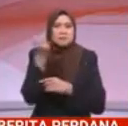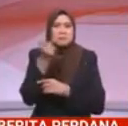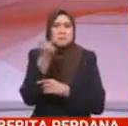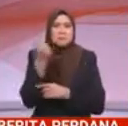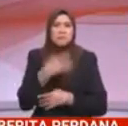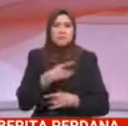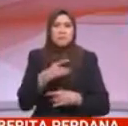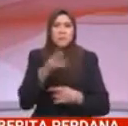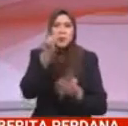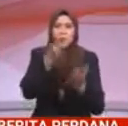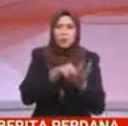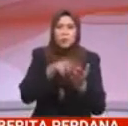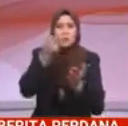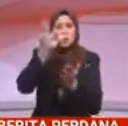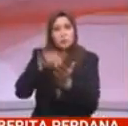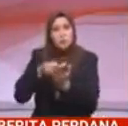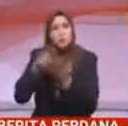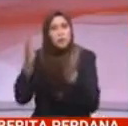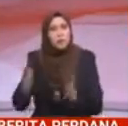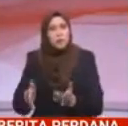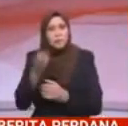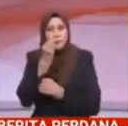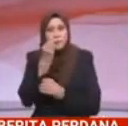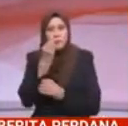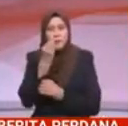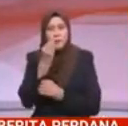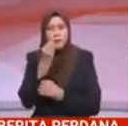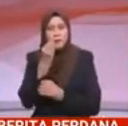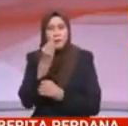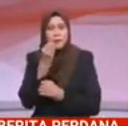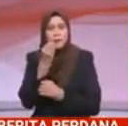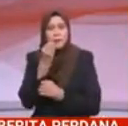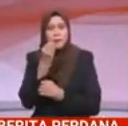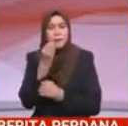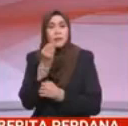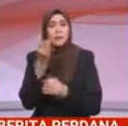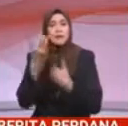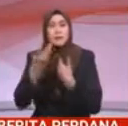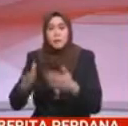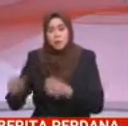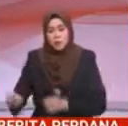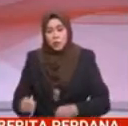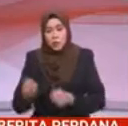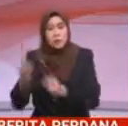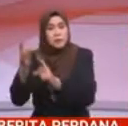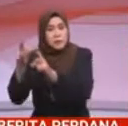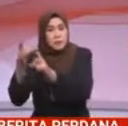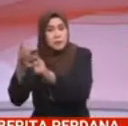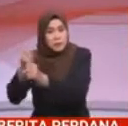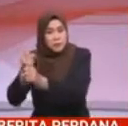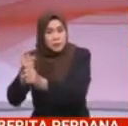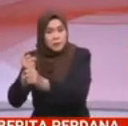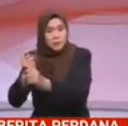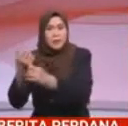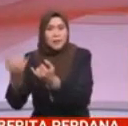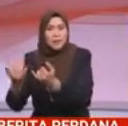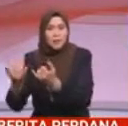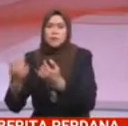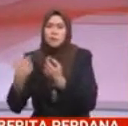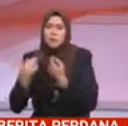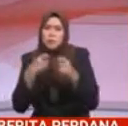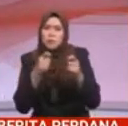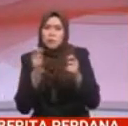Masak banyak. 2,000-3,000 orang punya makan. Di situ, lepas pada Sungai Besi itu, saya cuba dengan